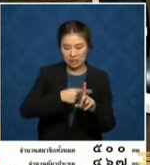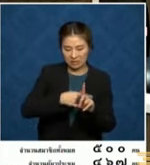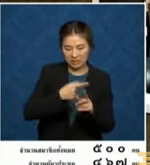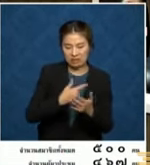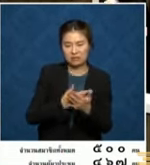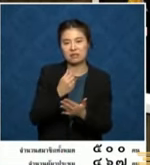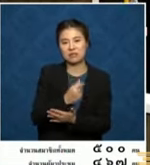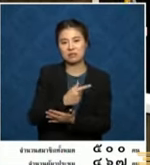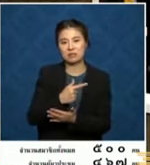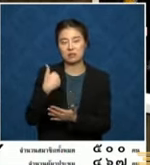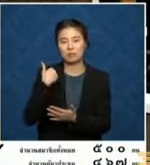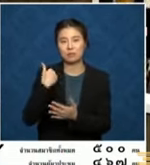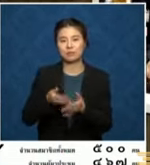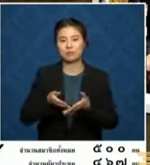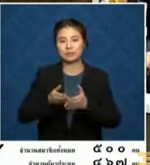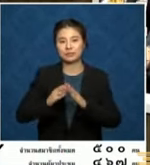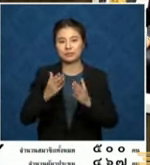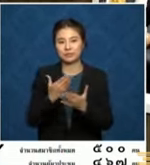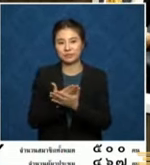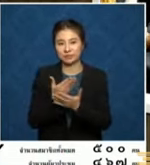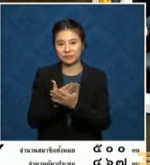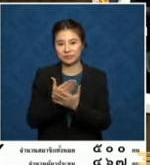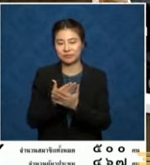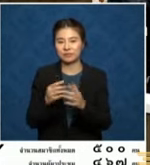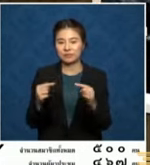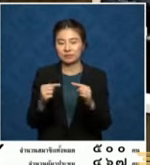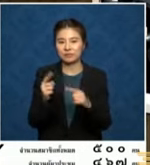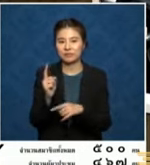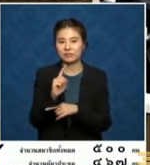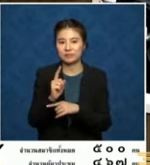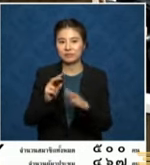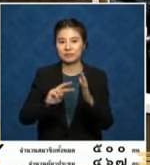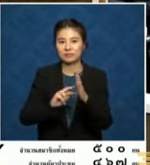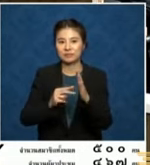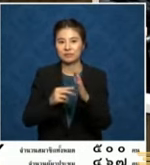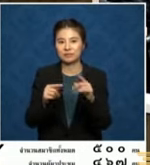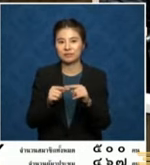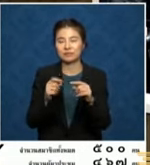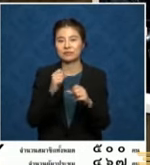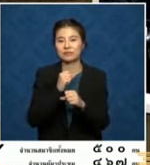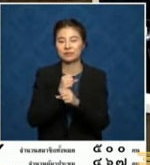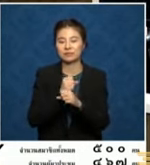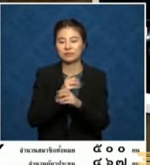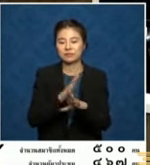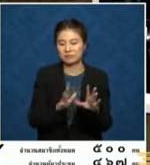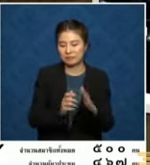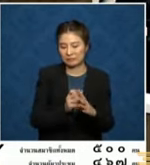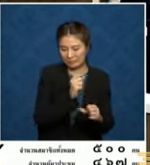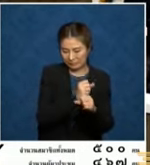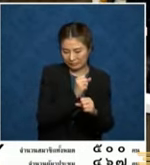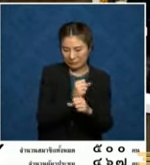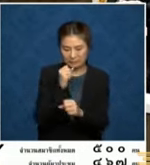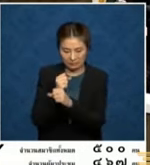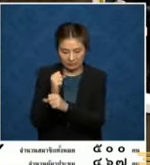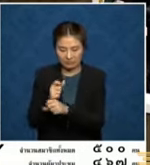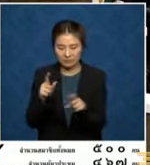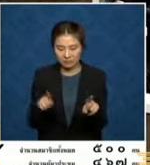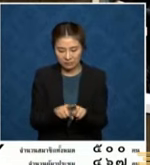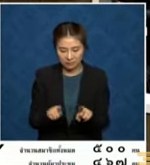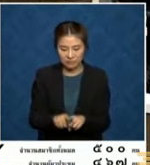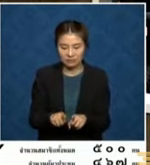าหากว่าการตั้งงบประมาณซ้ำซ้อนอย่างนี้ครับผมคิดว่าท่านจะหลงในภารกิจและที่สำคัญผมคิดว่ามันจะทำให้หน่วยงานในระ